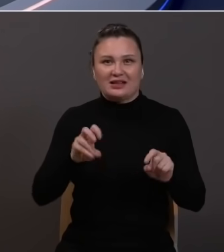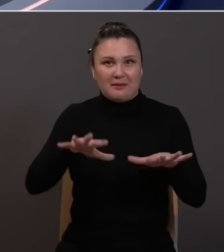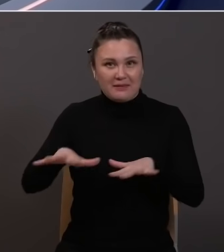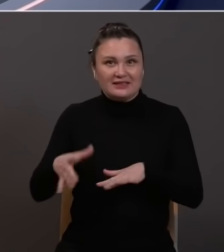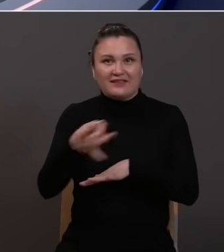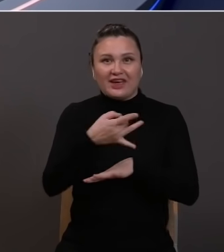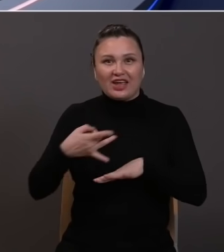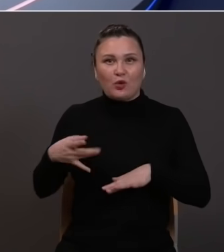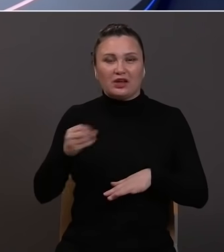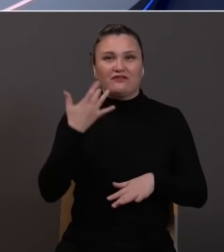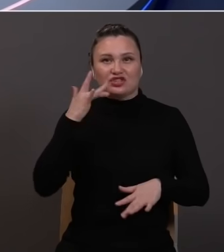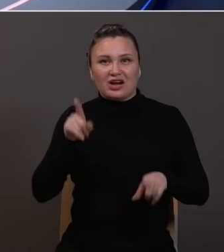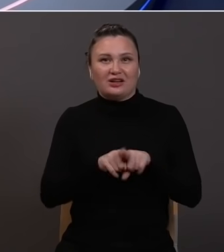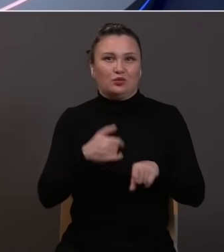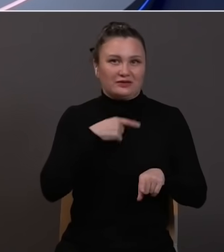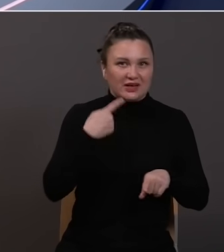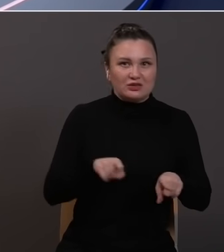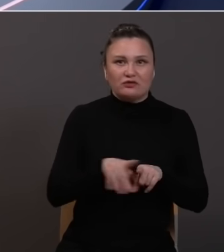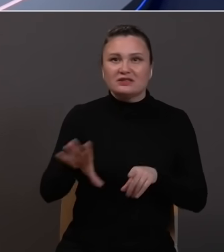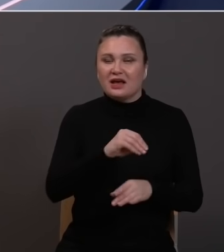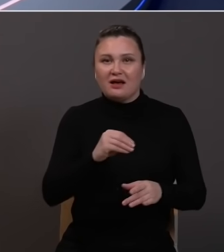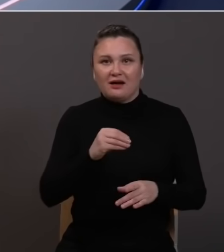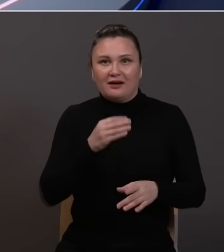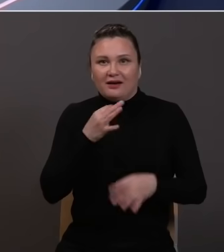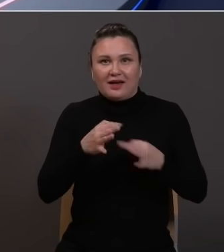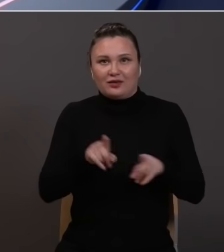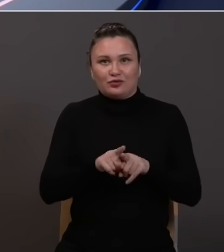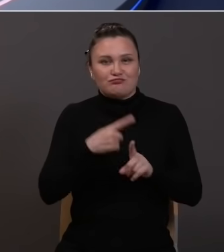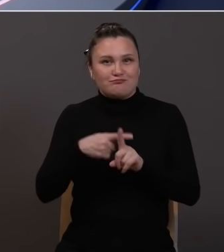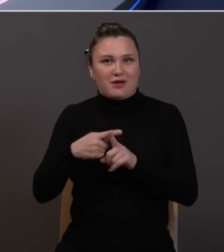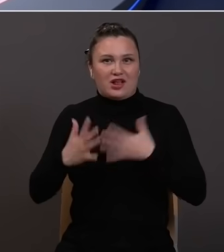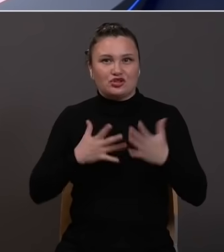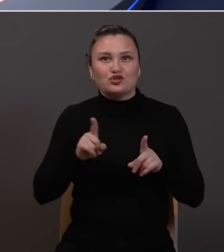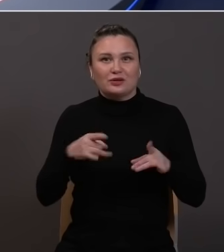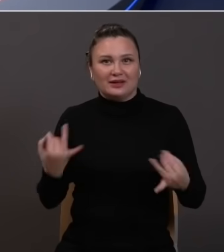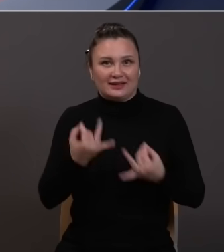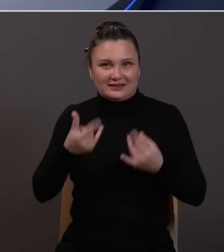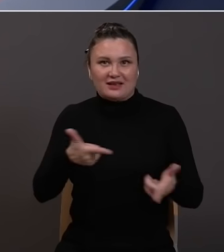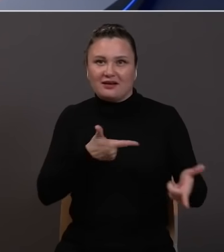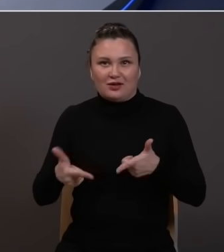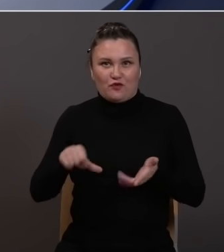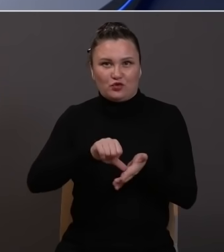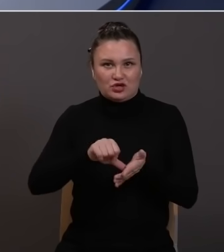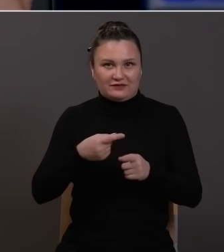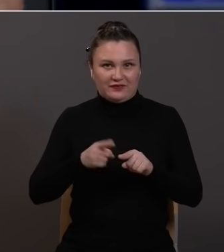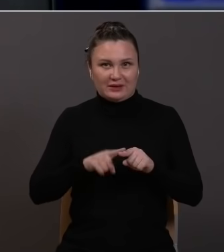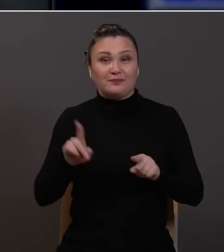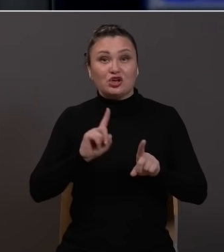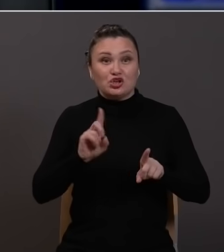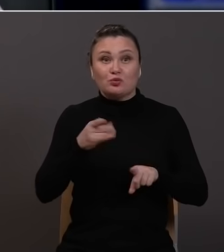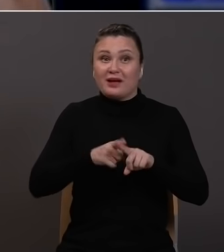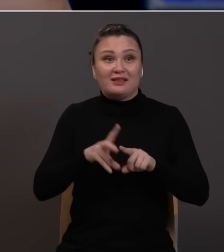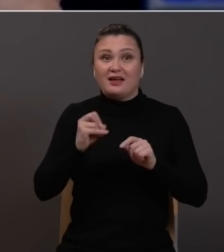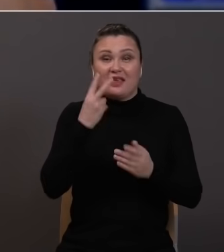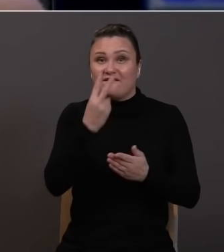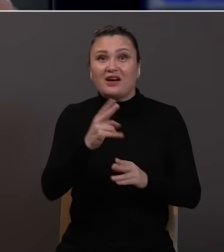на регионах и в Штатах все реагируют очень положительно. Для них это просто что-то интересное, и они готовы в этом участвовать. И для того, чтобы это